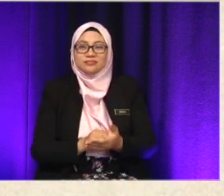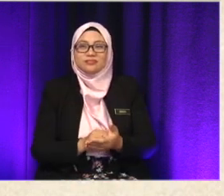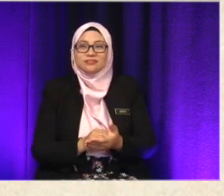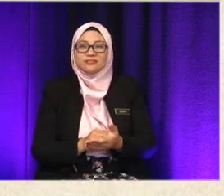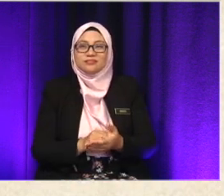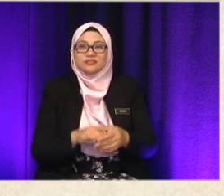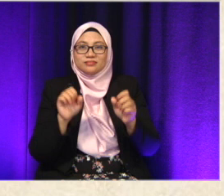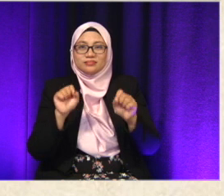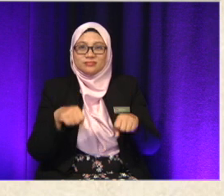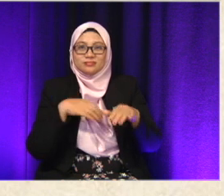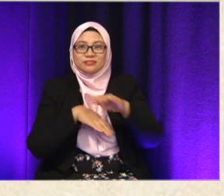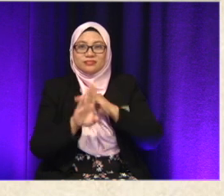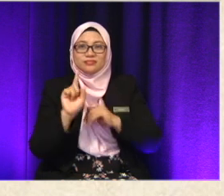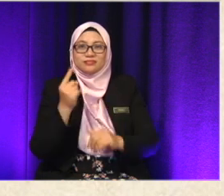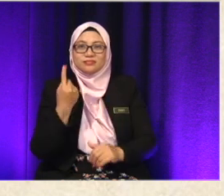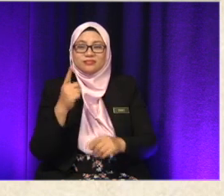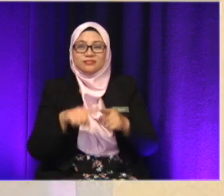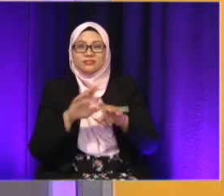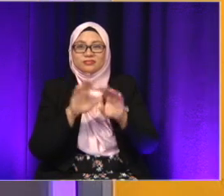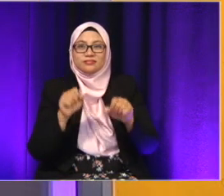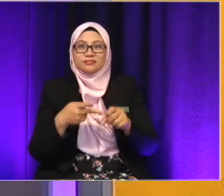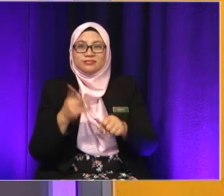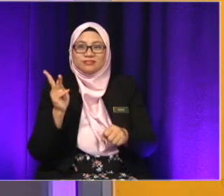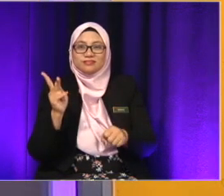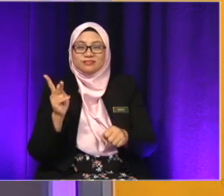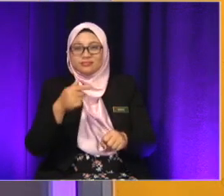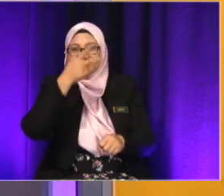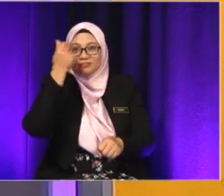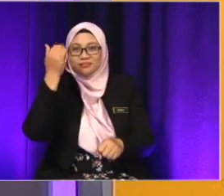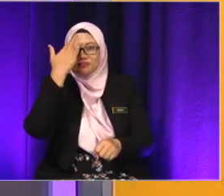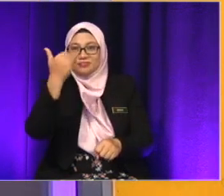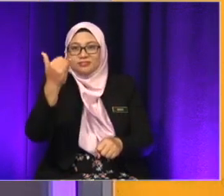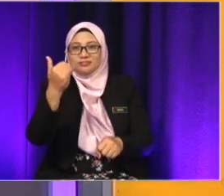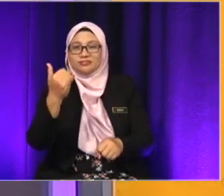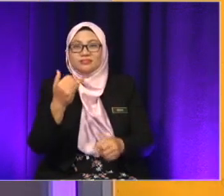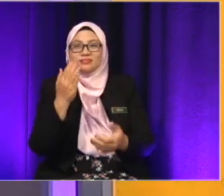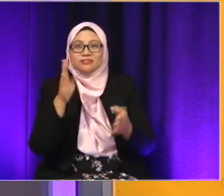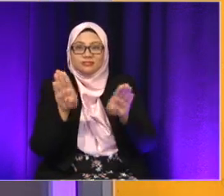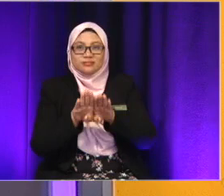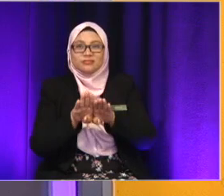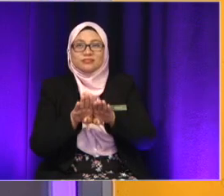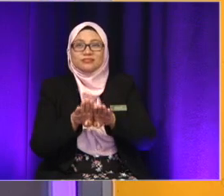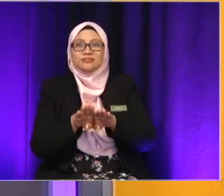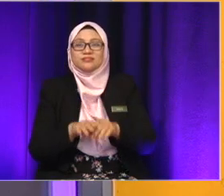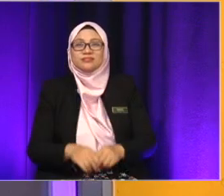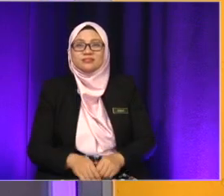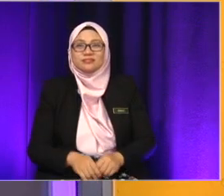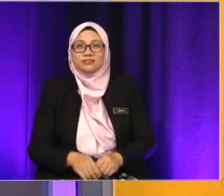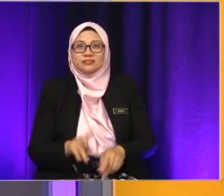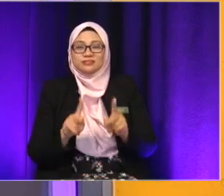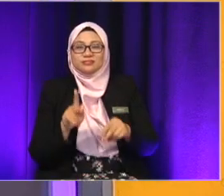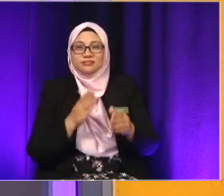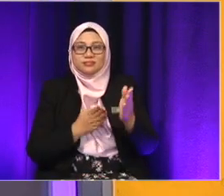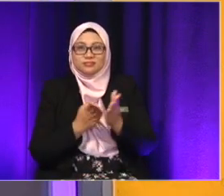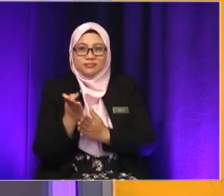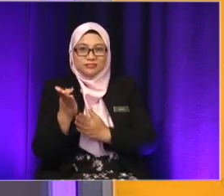boleh masuk saja tapi tak boleh keluar balik. Sebab apa? Tersekat. Macam itulah. Dia boleh lepas, lepas tu bila kita berlaku tekanan